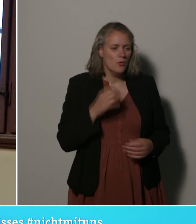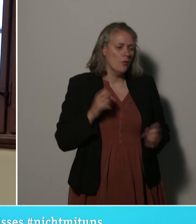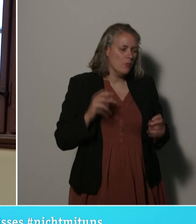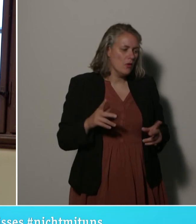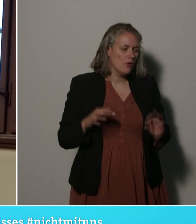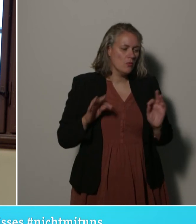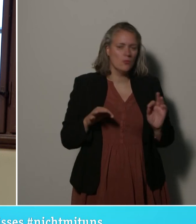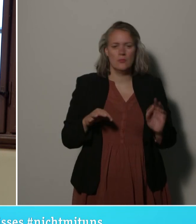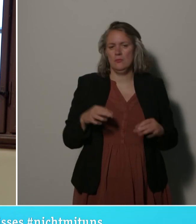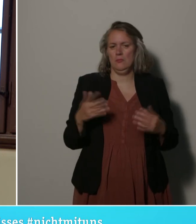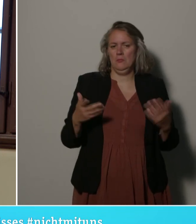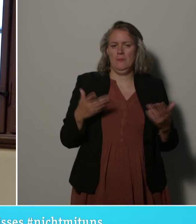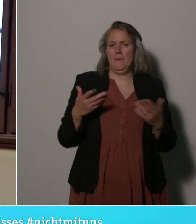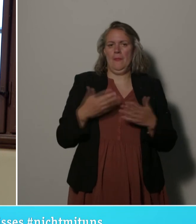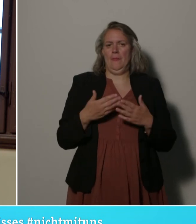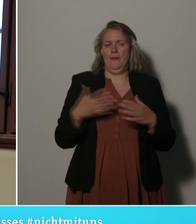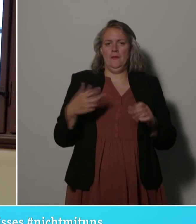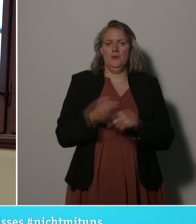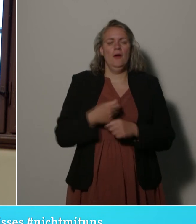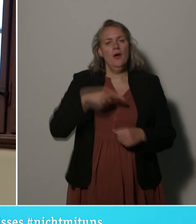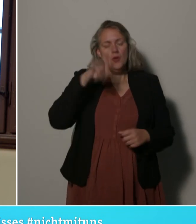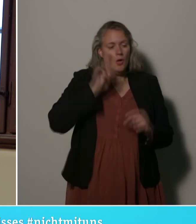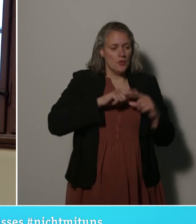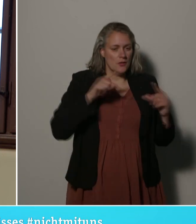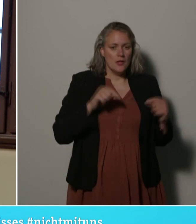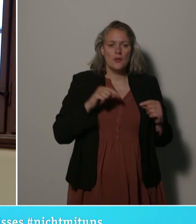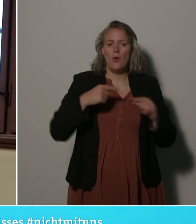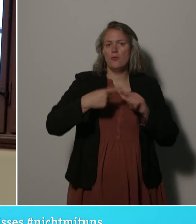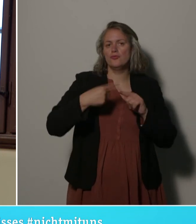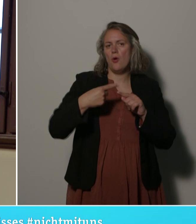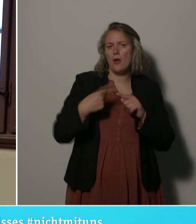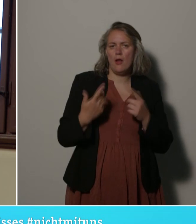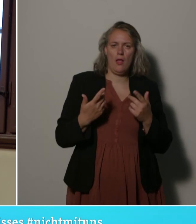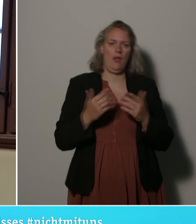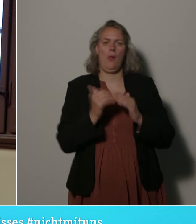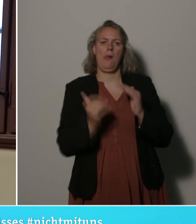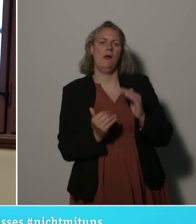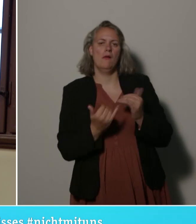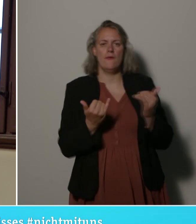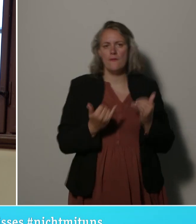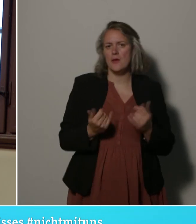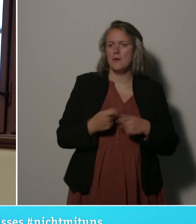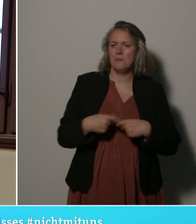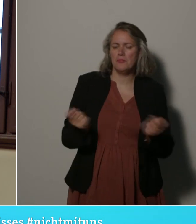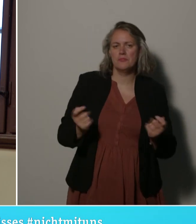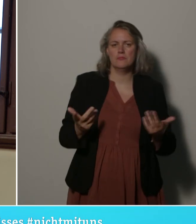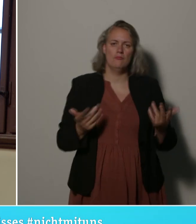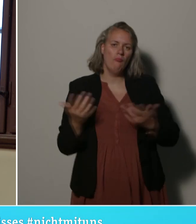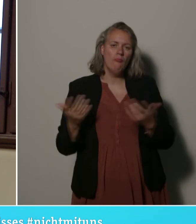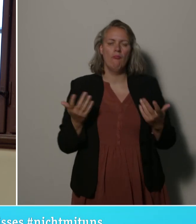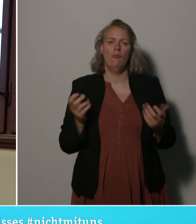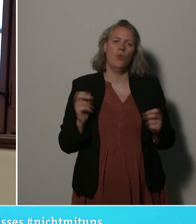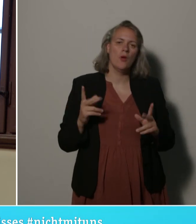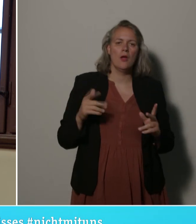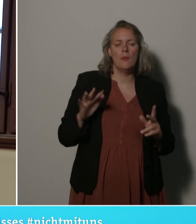wenn man es schafft, noch das Deutschlandticket mit steuerlichen Anreizen zu verbilligen und es ist